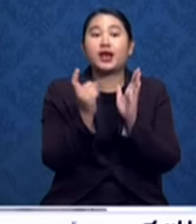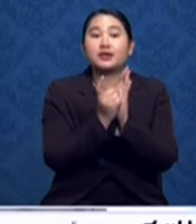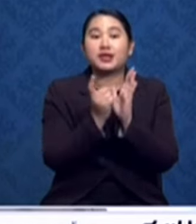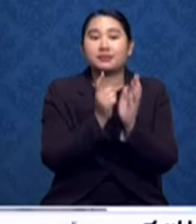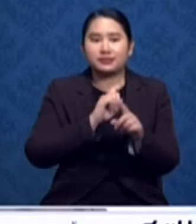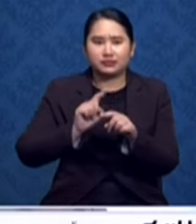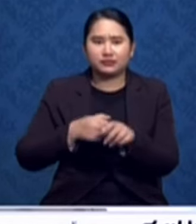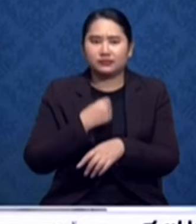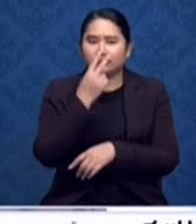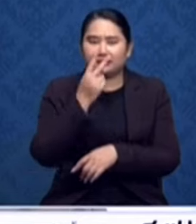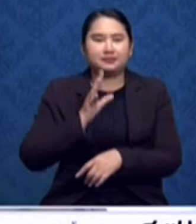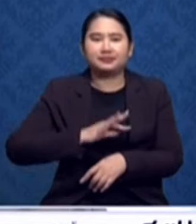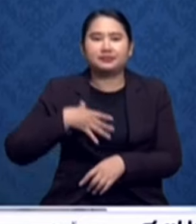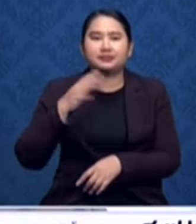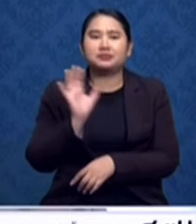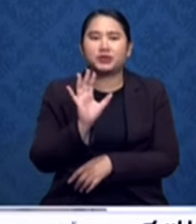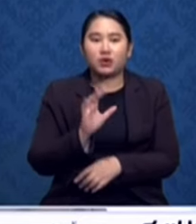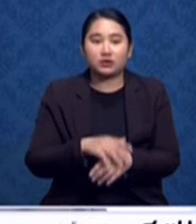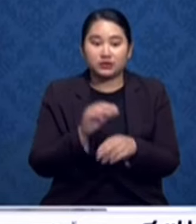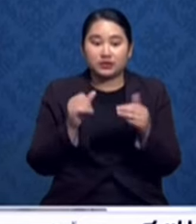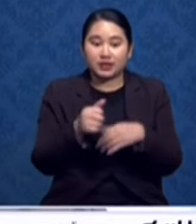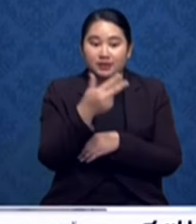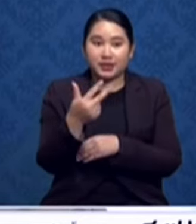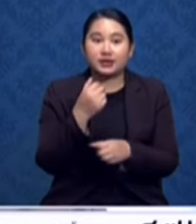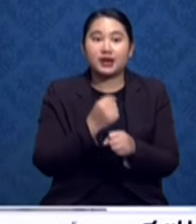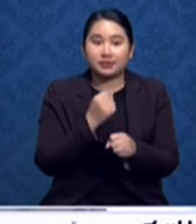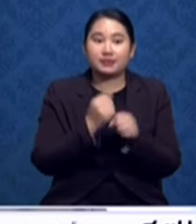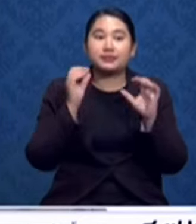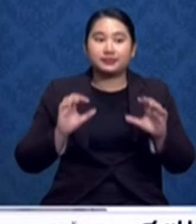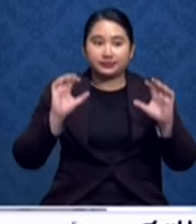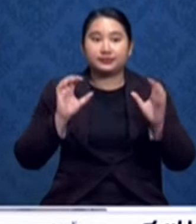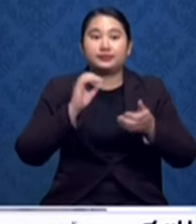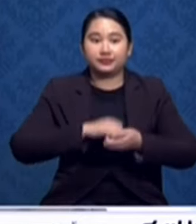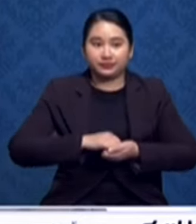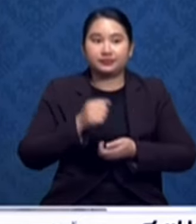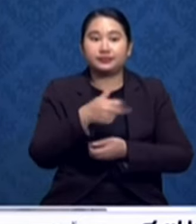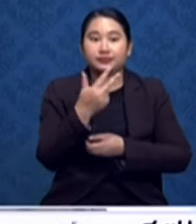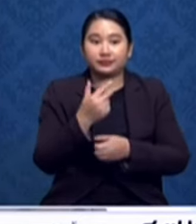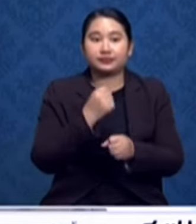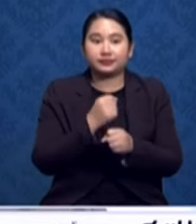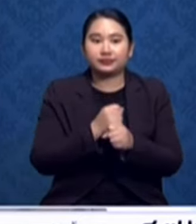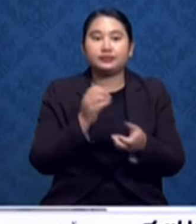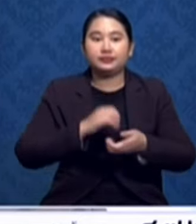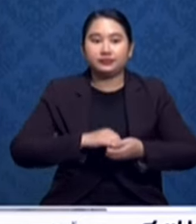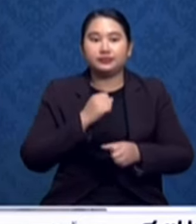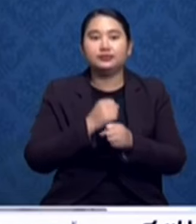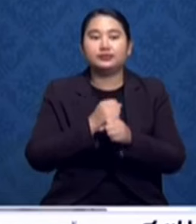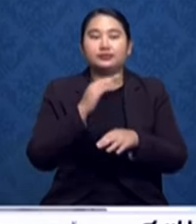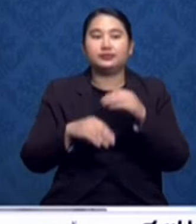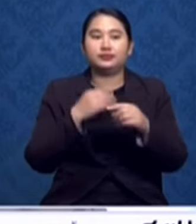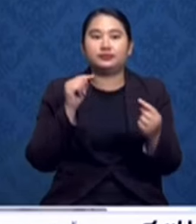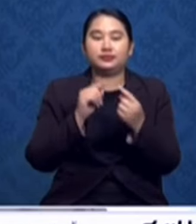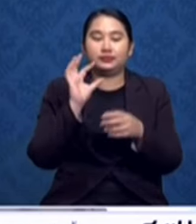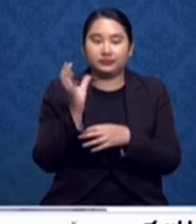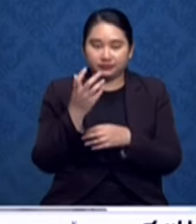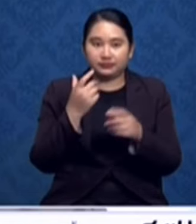าไม่จำเป็นเลยนะครับสิ่งที่ไทย PBS หรือรัฐบาลควรจะทำร่วมกันเนี่ยก็คือ1ก็คือการยกระดับครับไทย PBS World